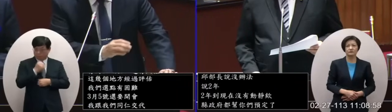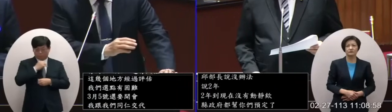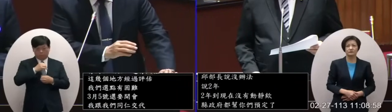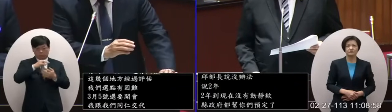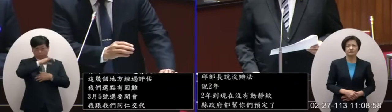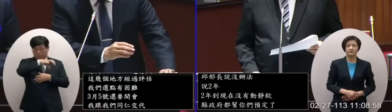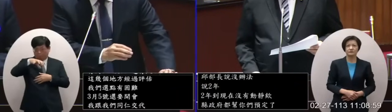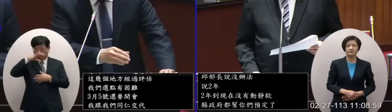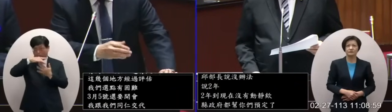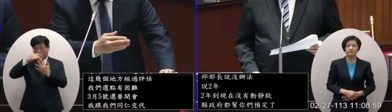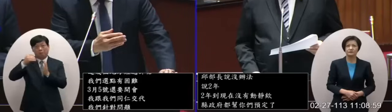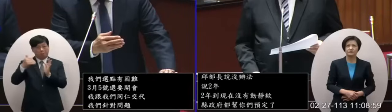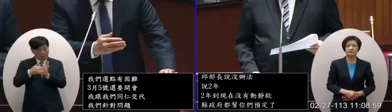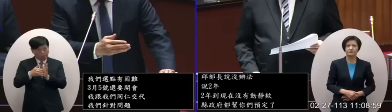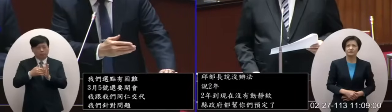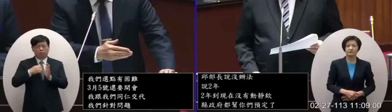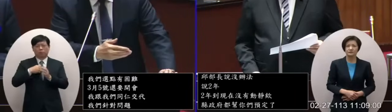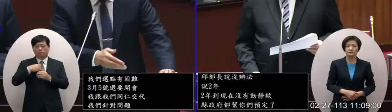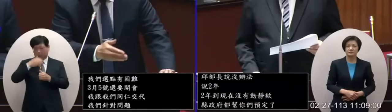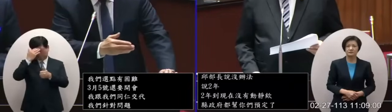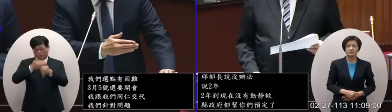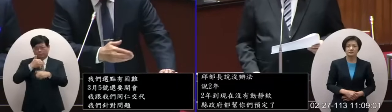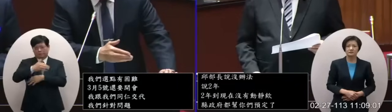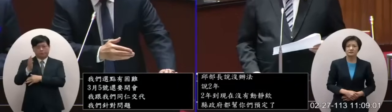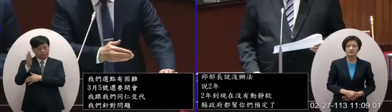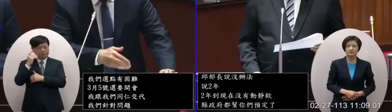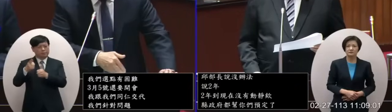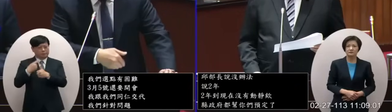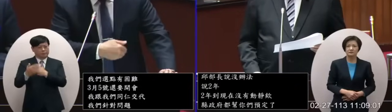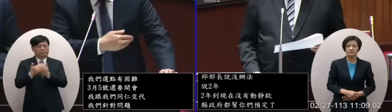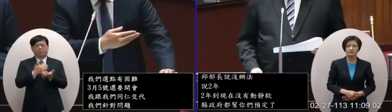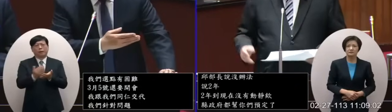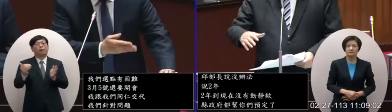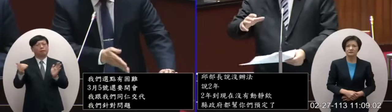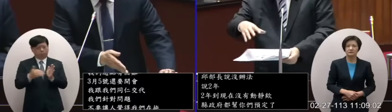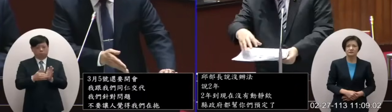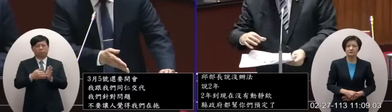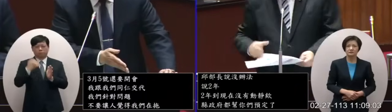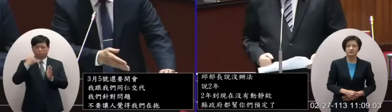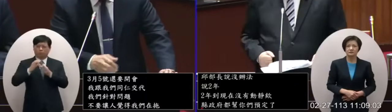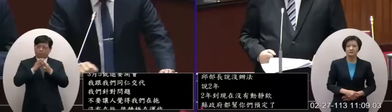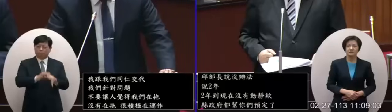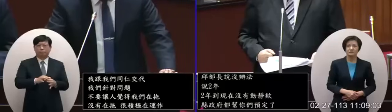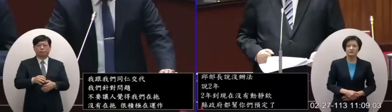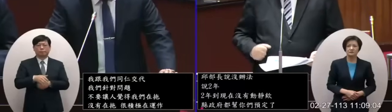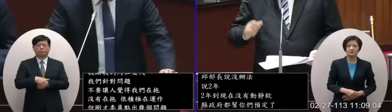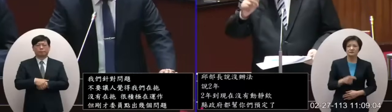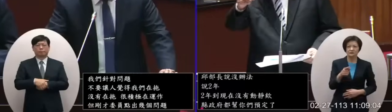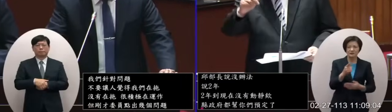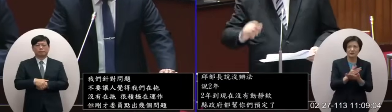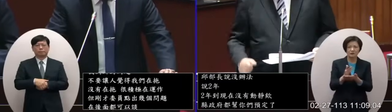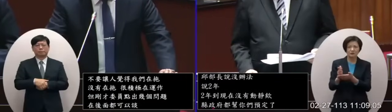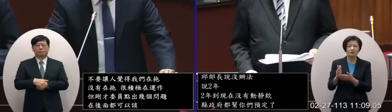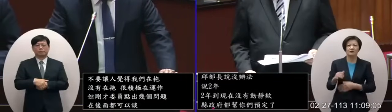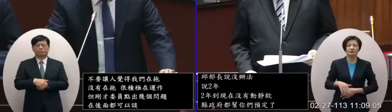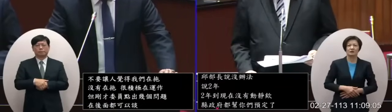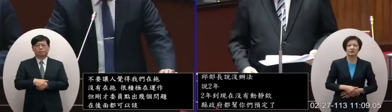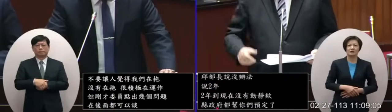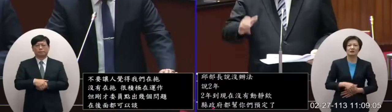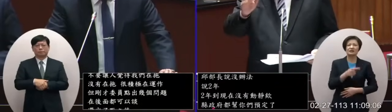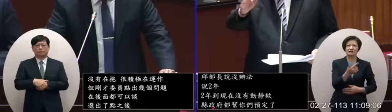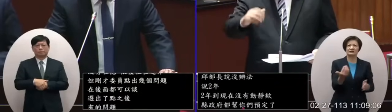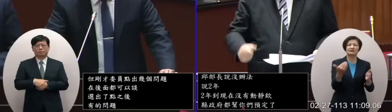择了以后，有一些问题可能要麻烦县政府要先处理完，才能够走下一步。 都处理了，剩下你们现